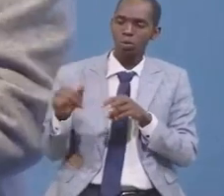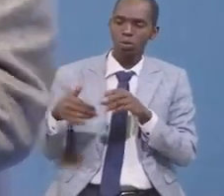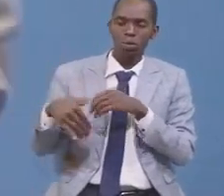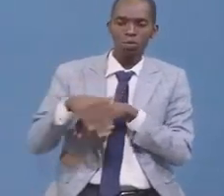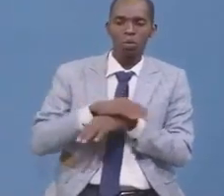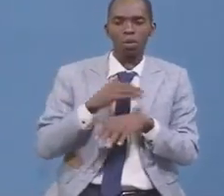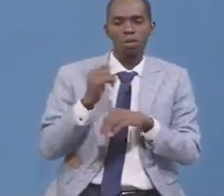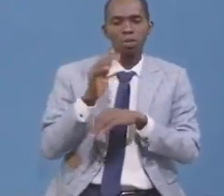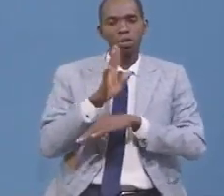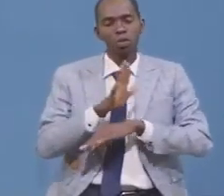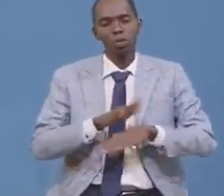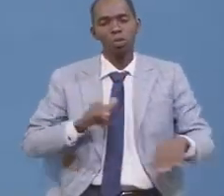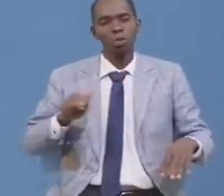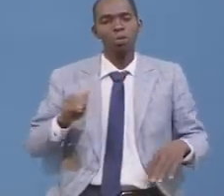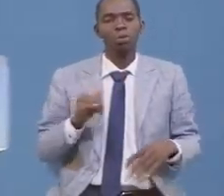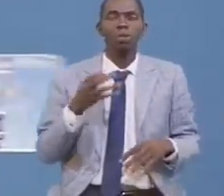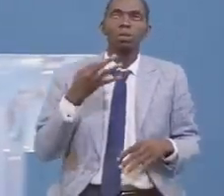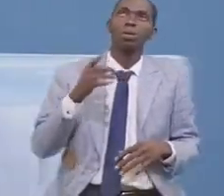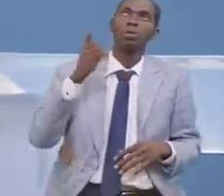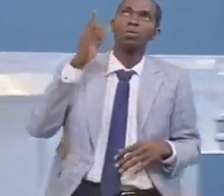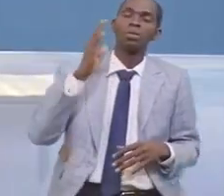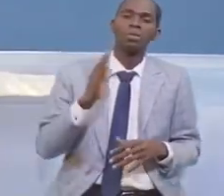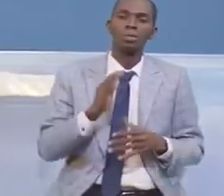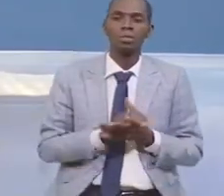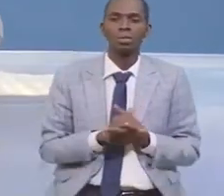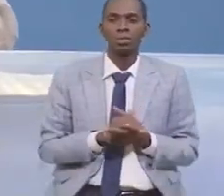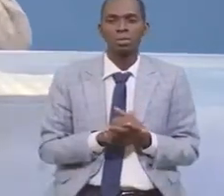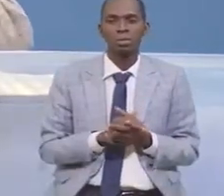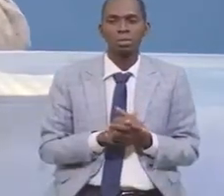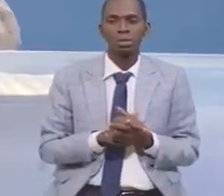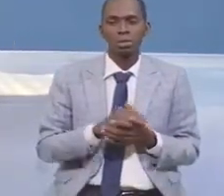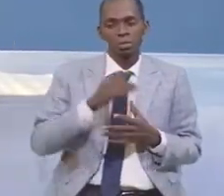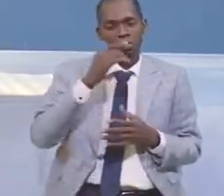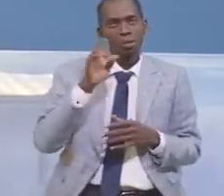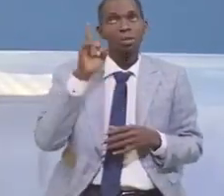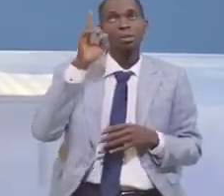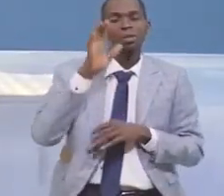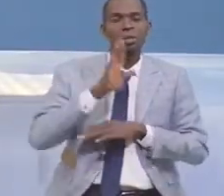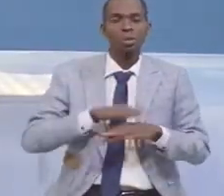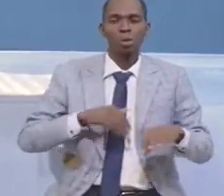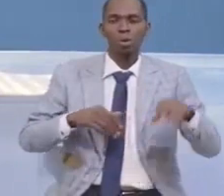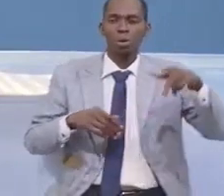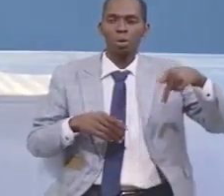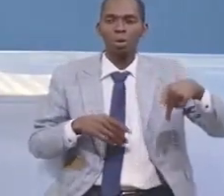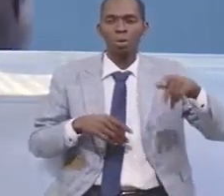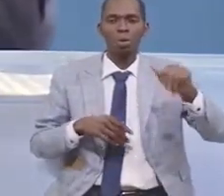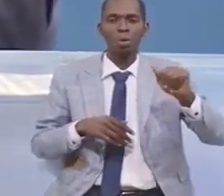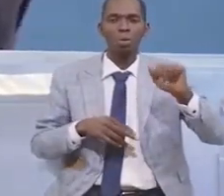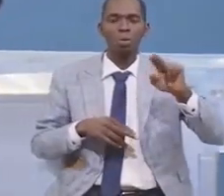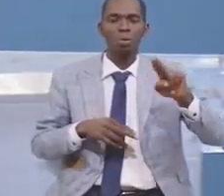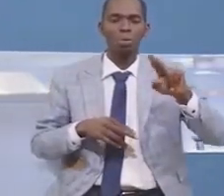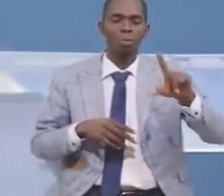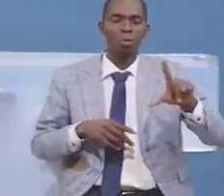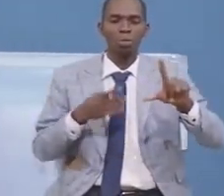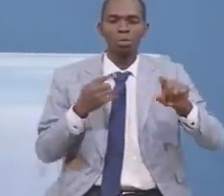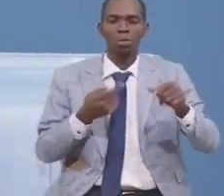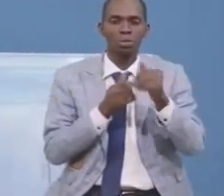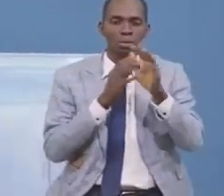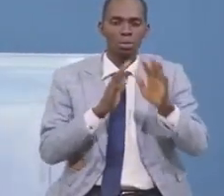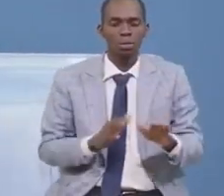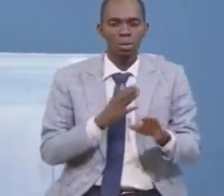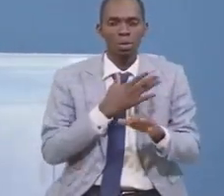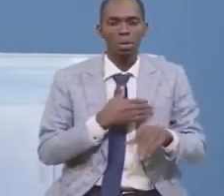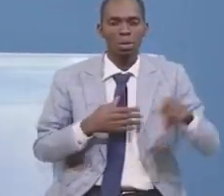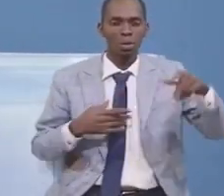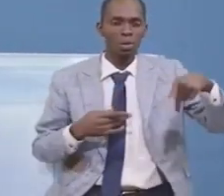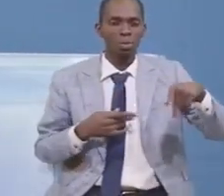అతడు తన పిలుపును, పిలిచిన వాణిని గమనిస్తున్నాడు. He called Paul the apostle. అలాగే అపొస్తలుడైన పౌలు. And Paul the apostle